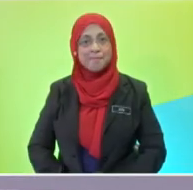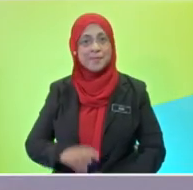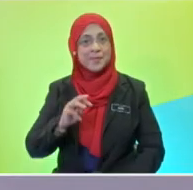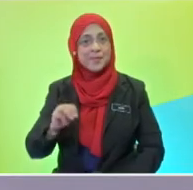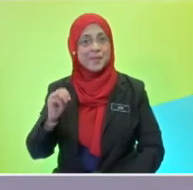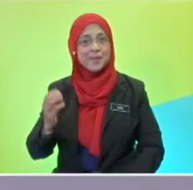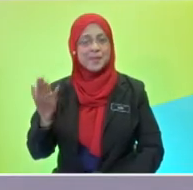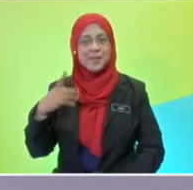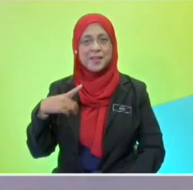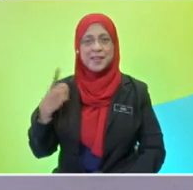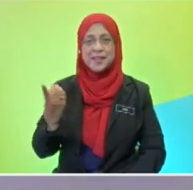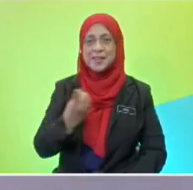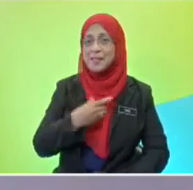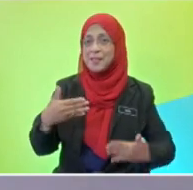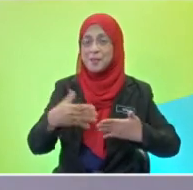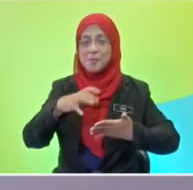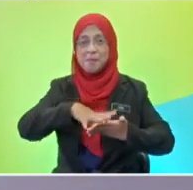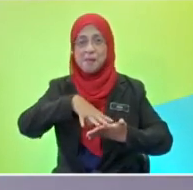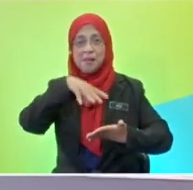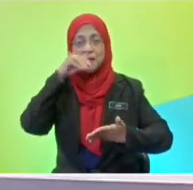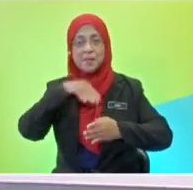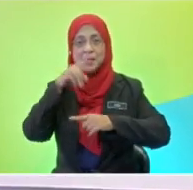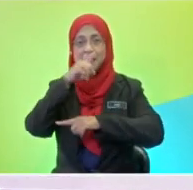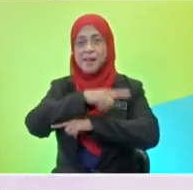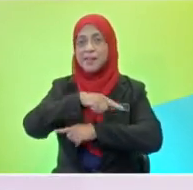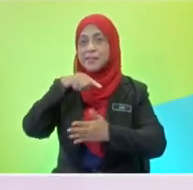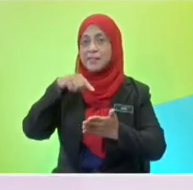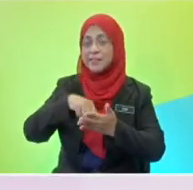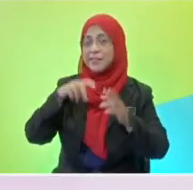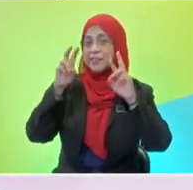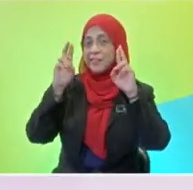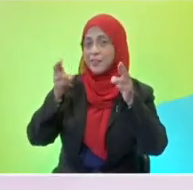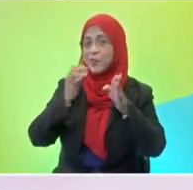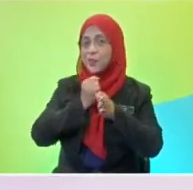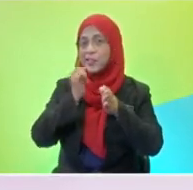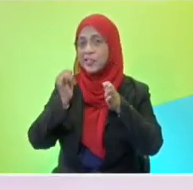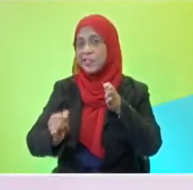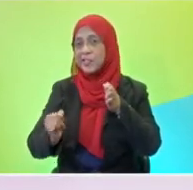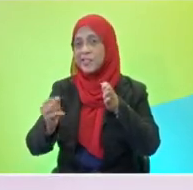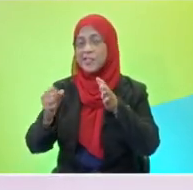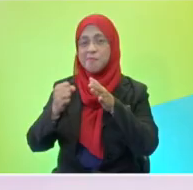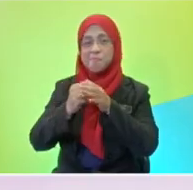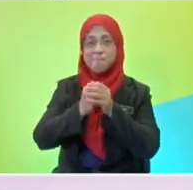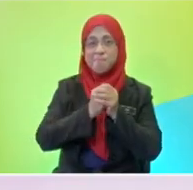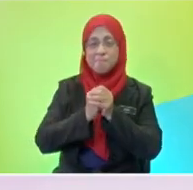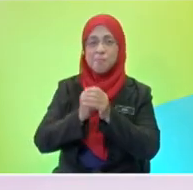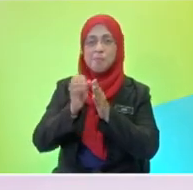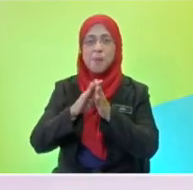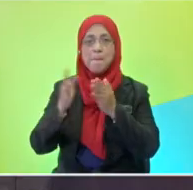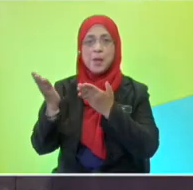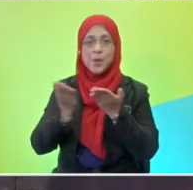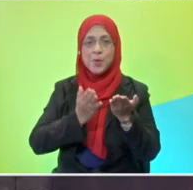kita kembali ke kelas kita pada hari ini dengan Ustadzah Rahmawati tajo kita Jiran sepakat membawa berkah